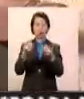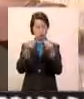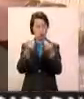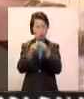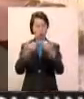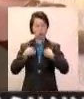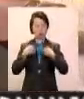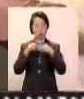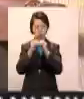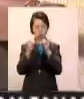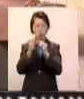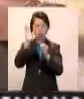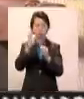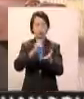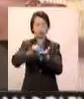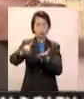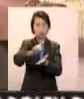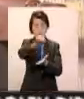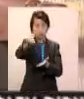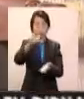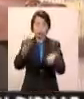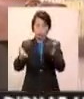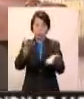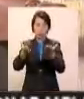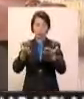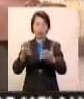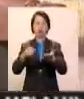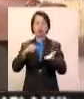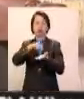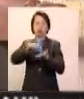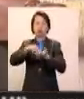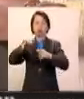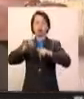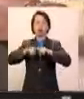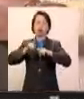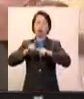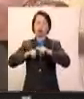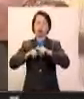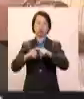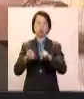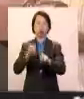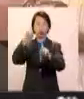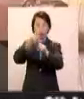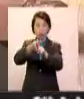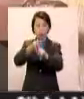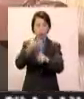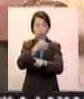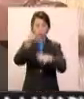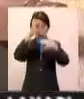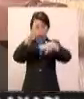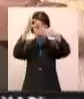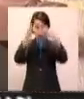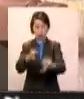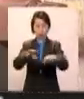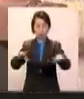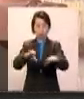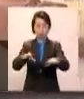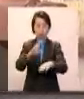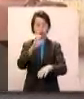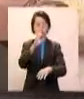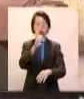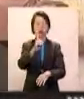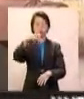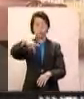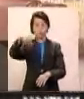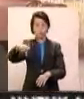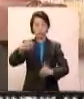Maybe next week mungkin. Ini bergantung kepada apa ni arahan dan keputusan yang dibuat oleh pihak DPP berhubung